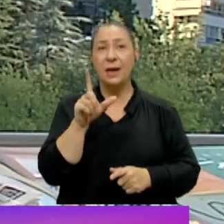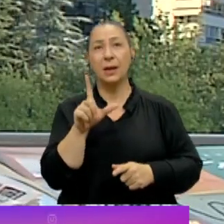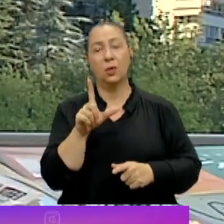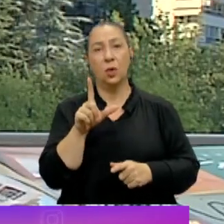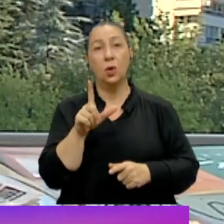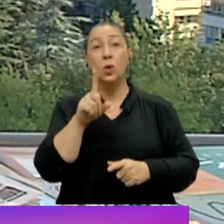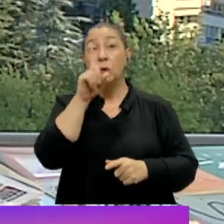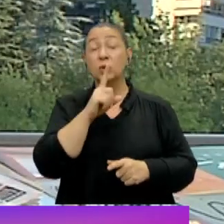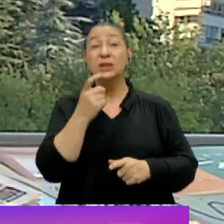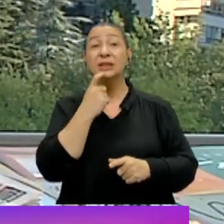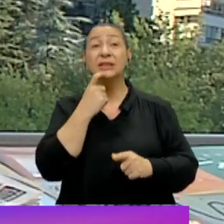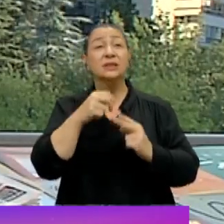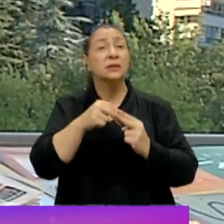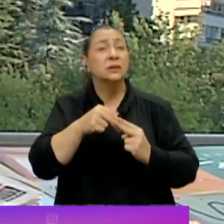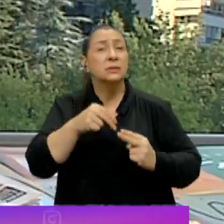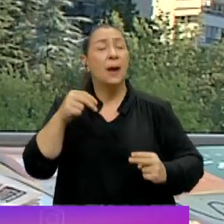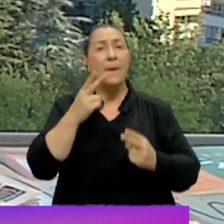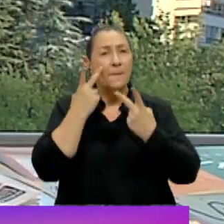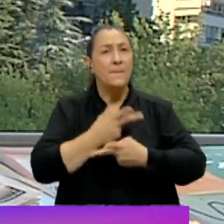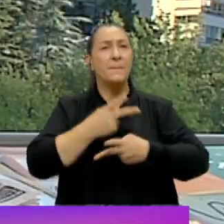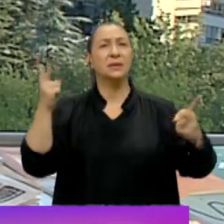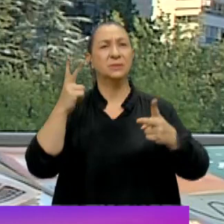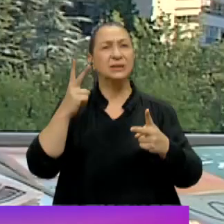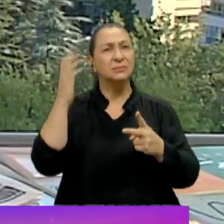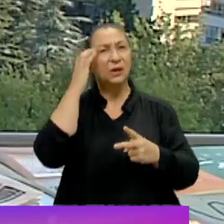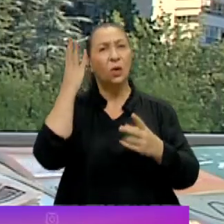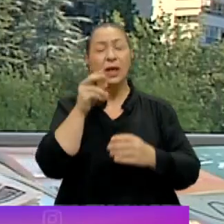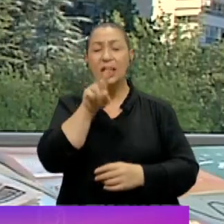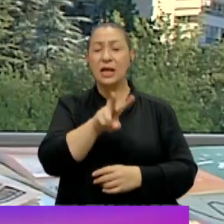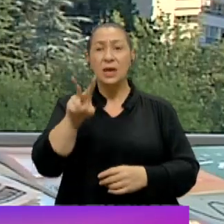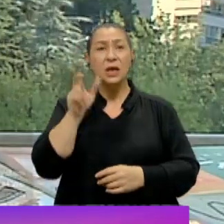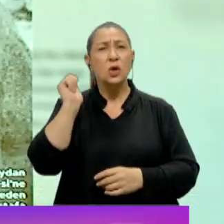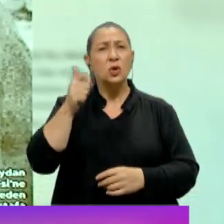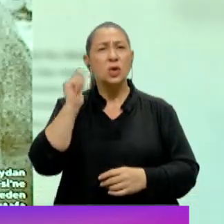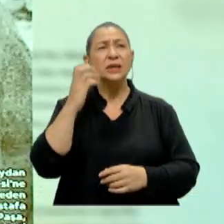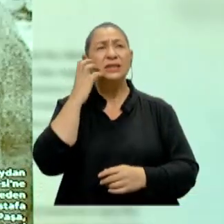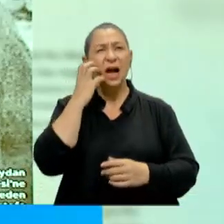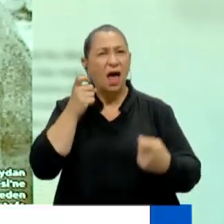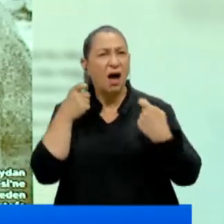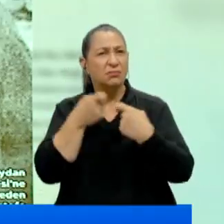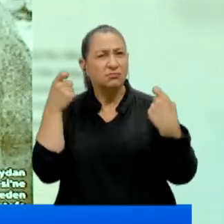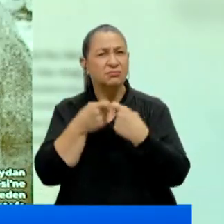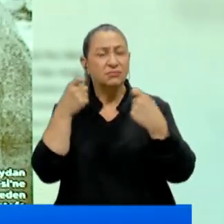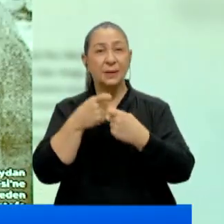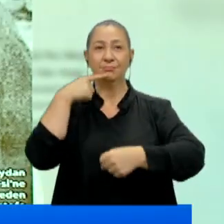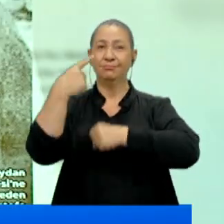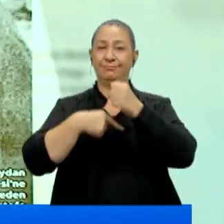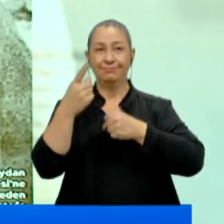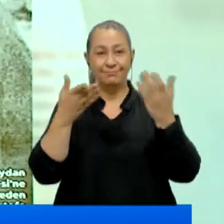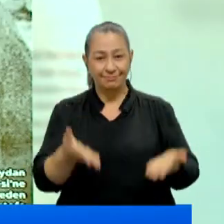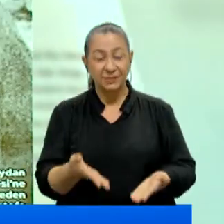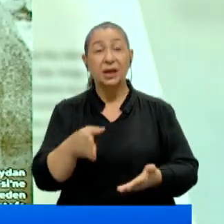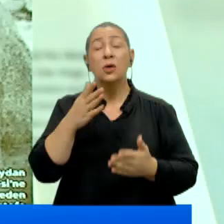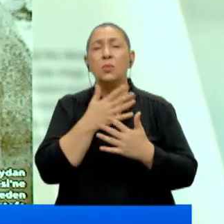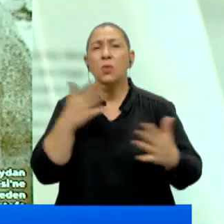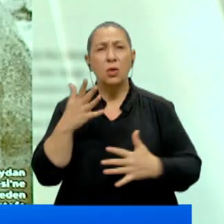gerekiyor. 100 yıllık destan, bağımsızlığın mihenk taşı olan ve 22 gün süren Sakarya Savaşı'nın yıl dönümü. Büyük